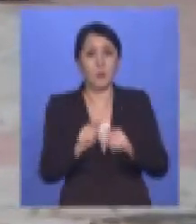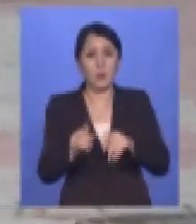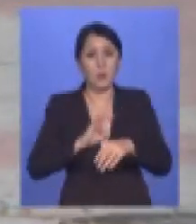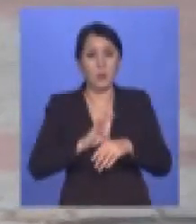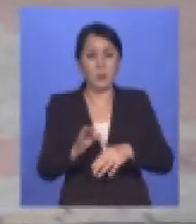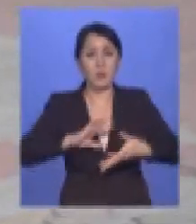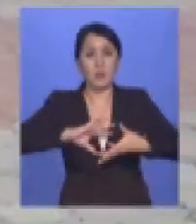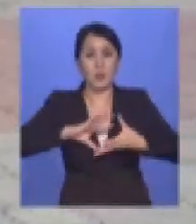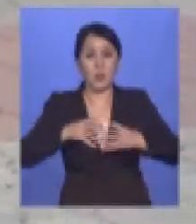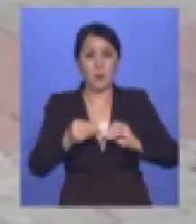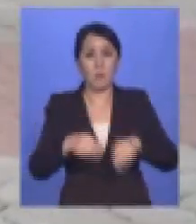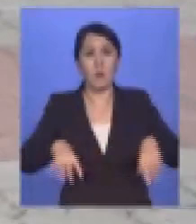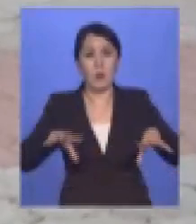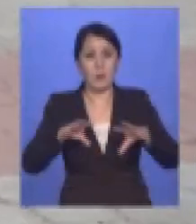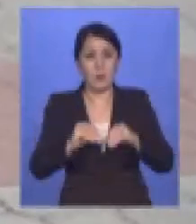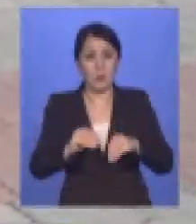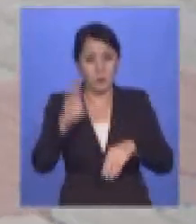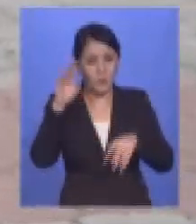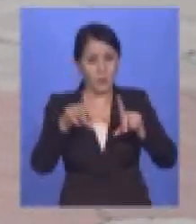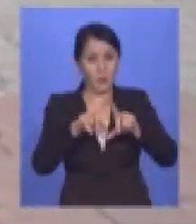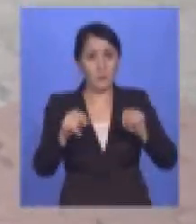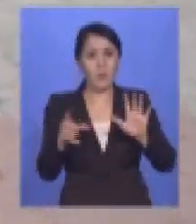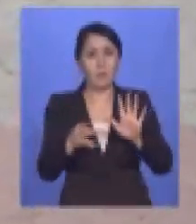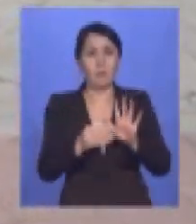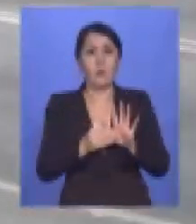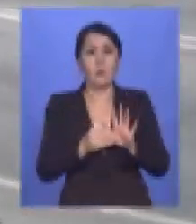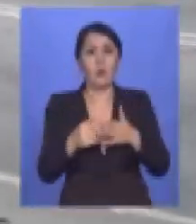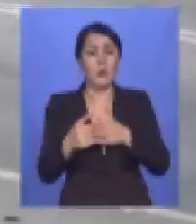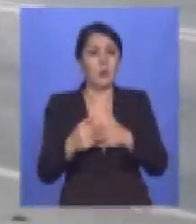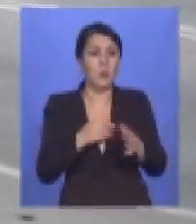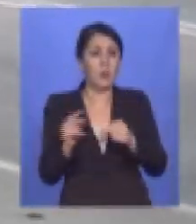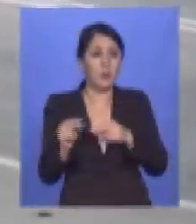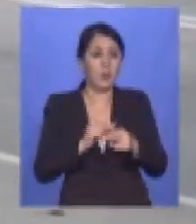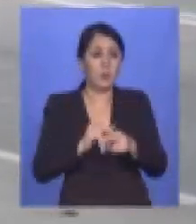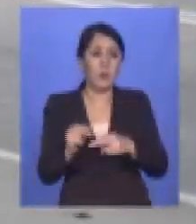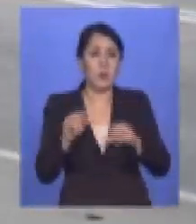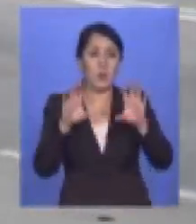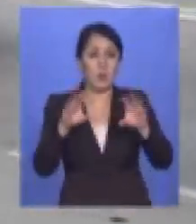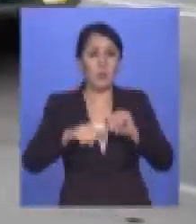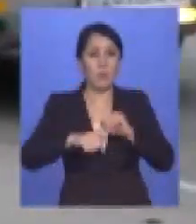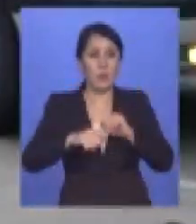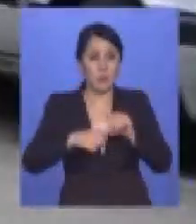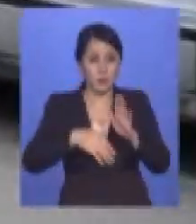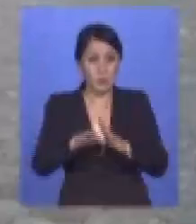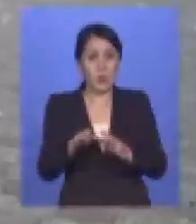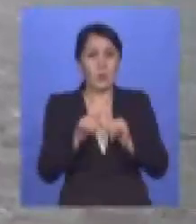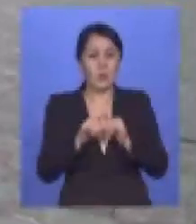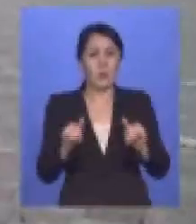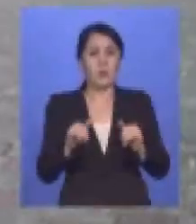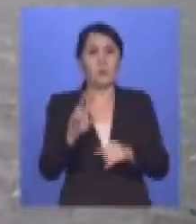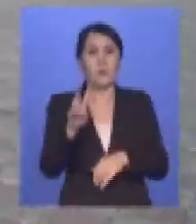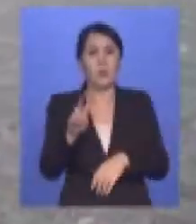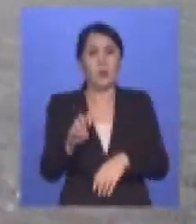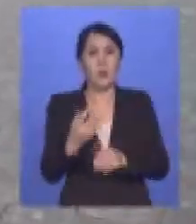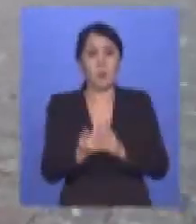мониторинг жүргізілген. Нәтижесінде барлық мемлекеттік органдарда сыбайлас жемқорлықтың алдын алу, заңнаманы жетілдіру мақсатында 200